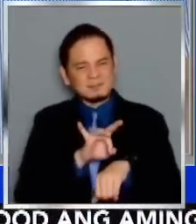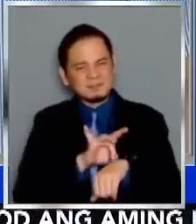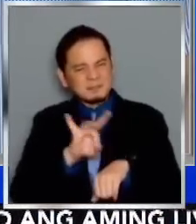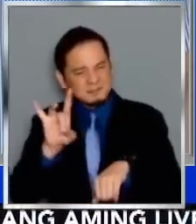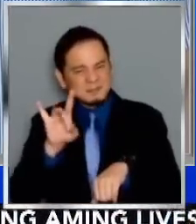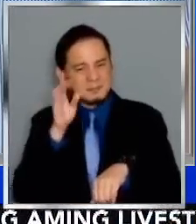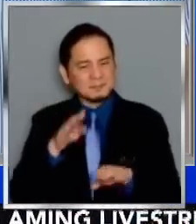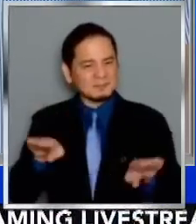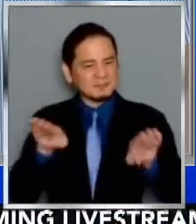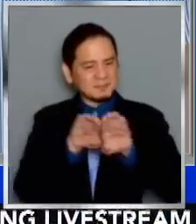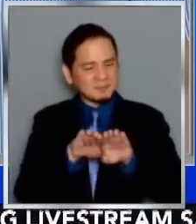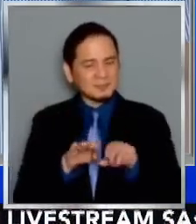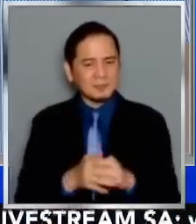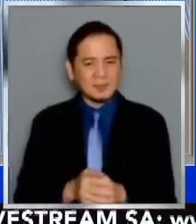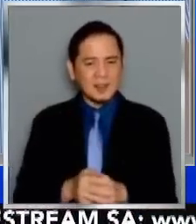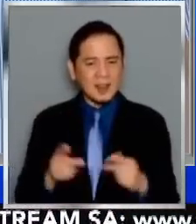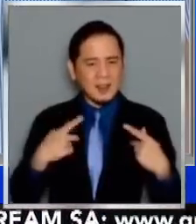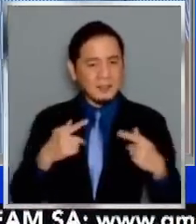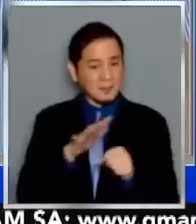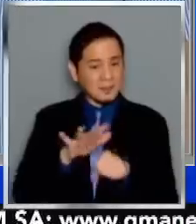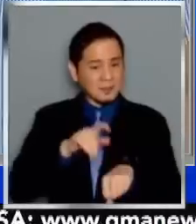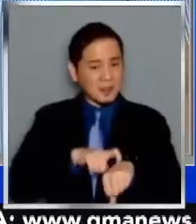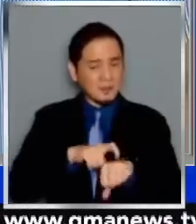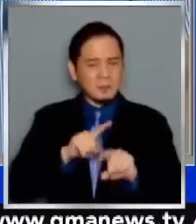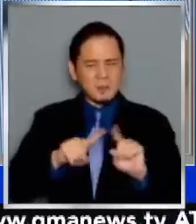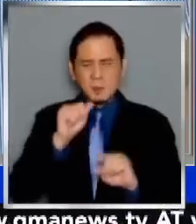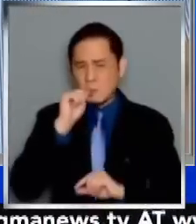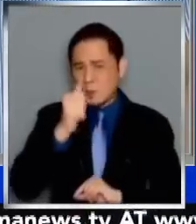May konting oras pa, pero bukas ba pwede pang